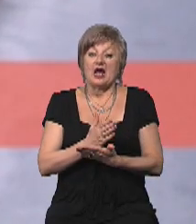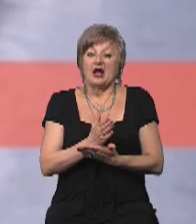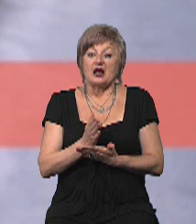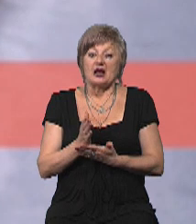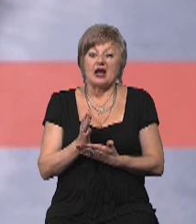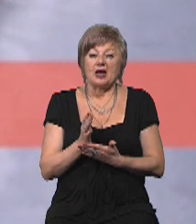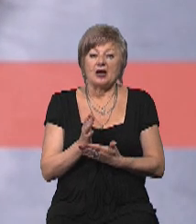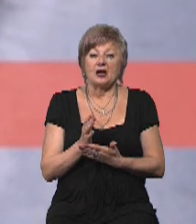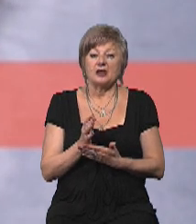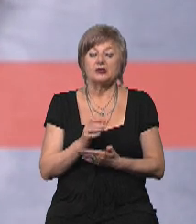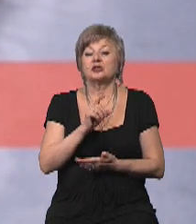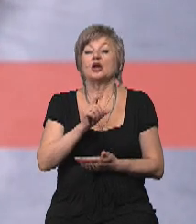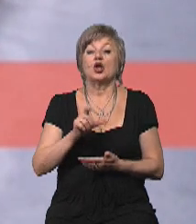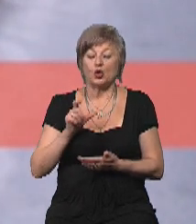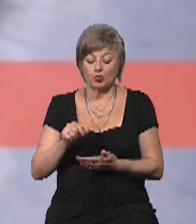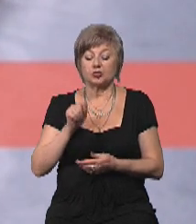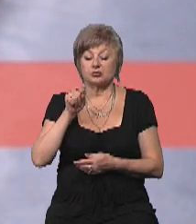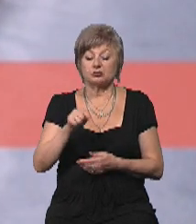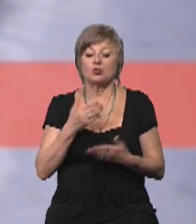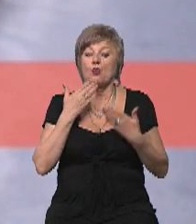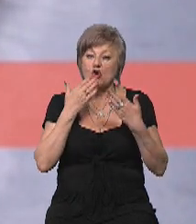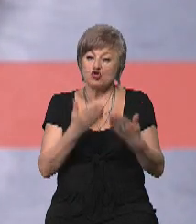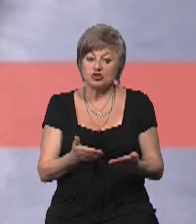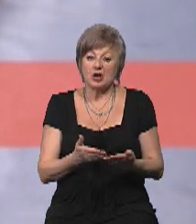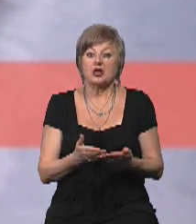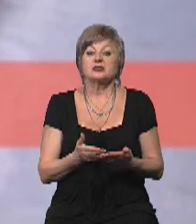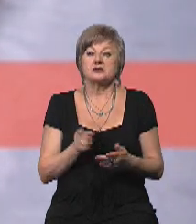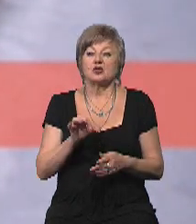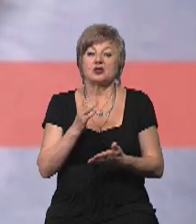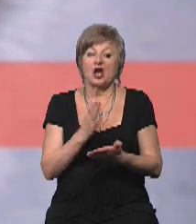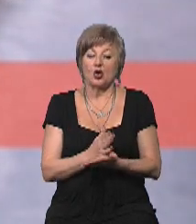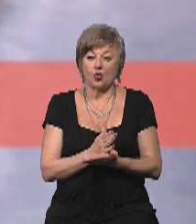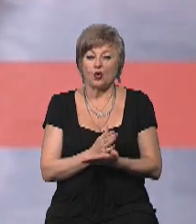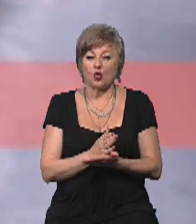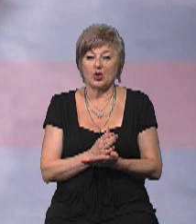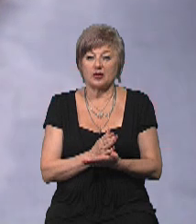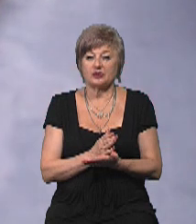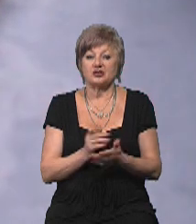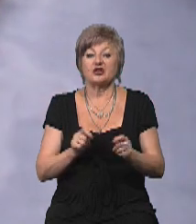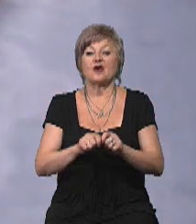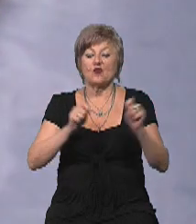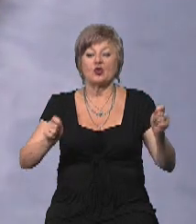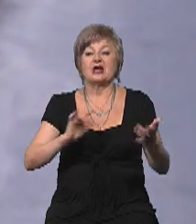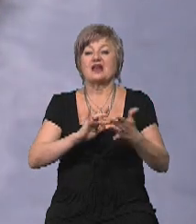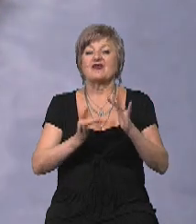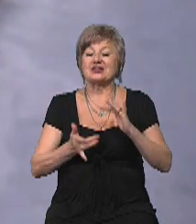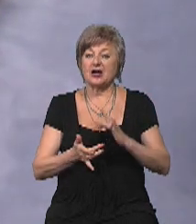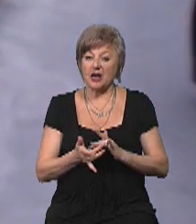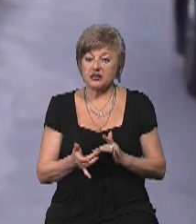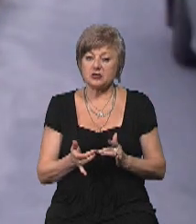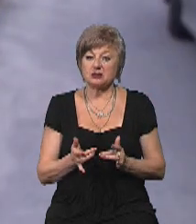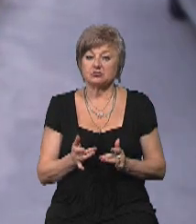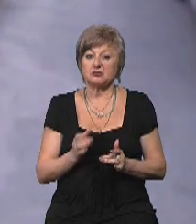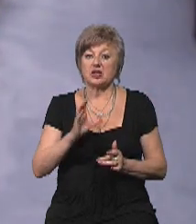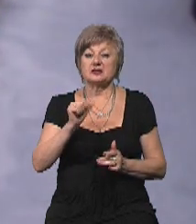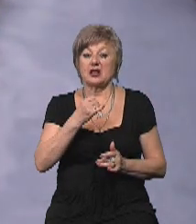гарячої лінії, люди звертаються. Вона знаходиться в доступі, в відкритому, в інтернеті.